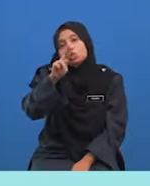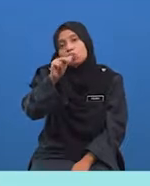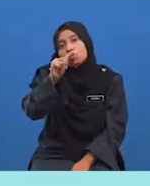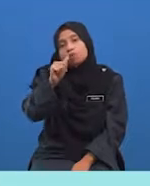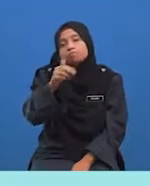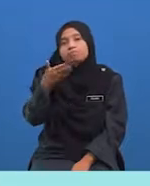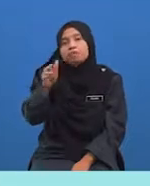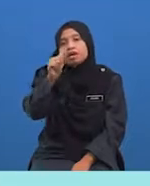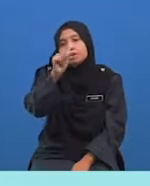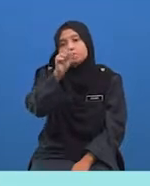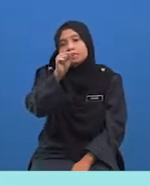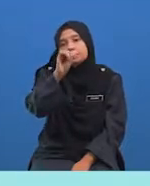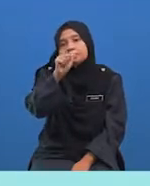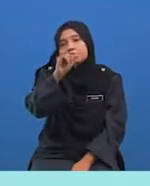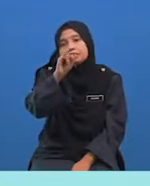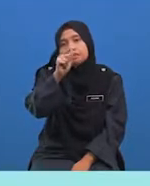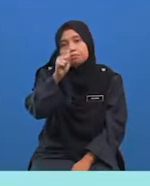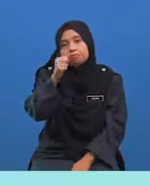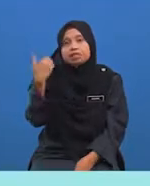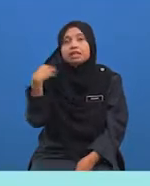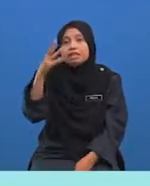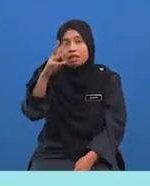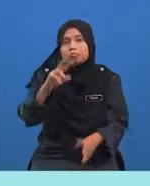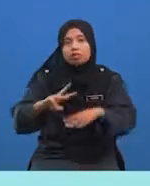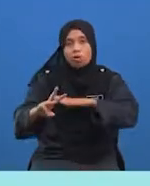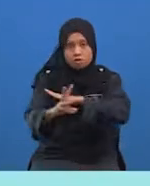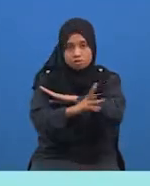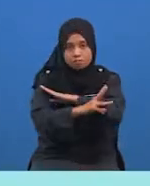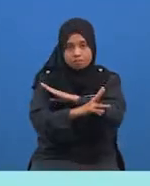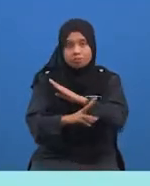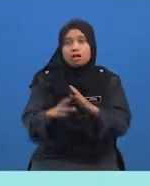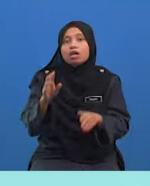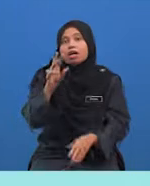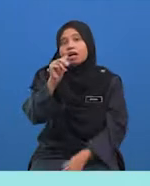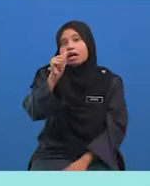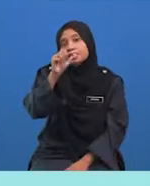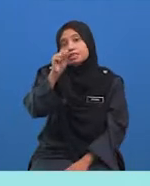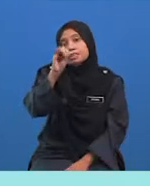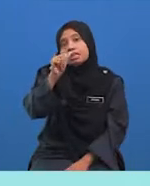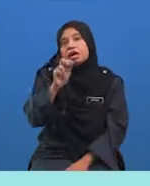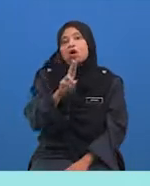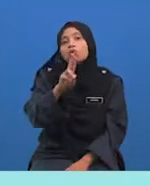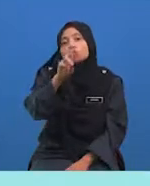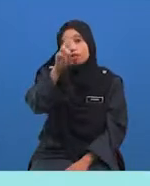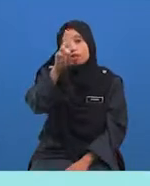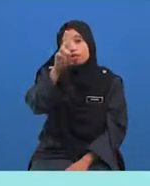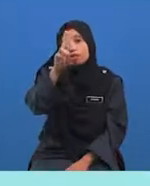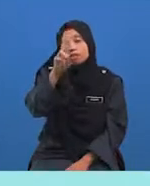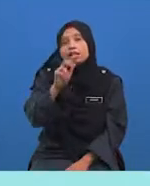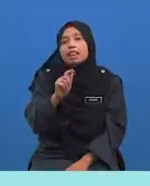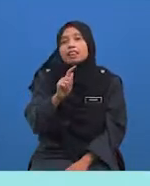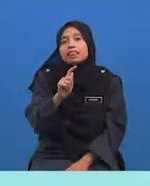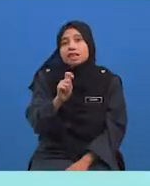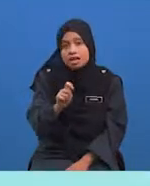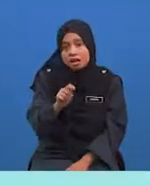Terdapat 6 kawasan dalam benua Asia, iaitu Asia Utara, Asia Tengah,